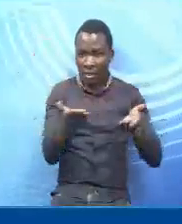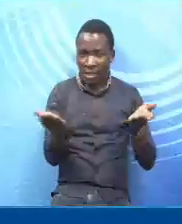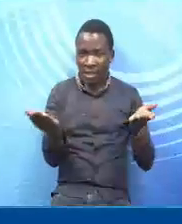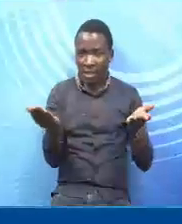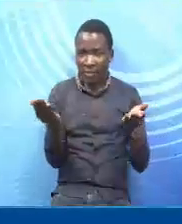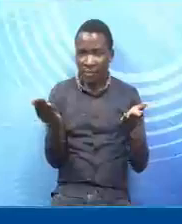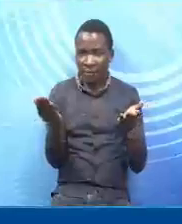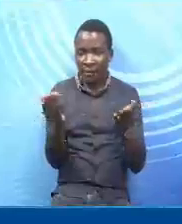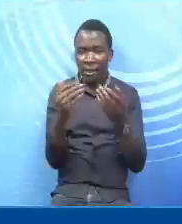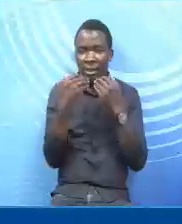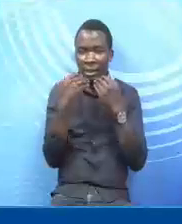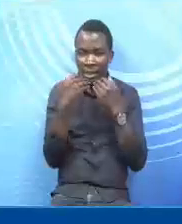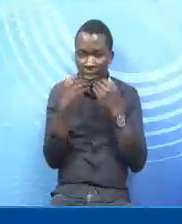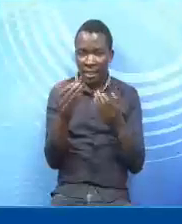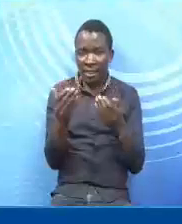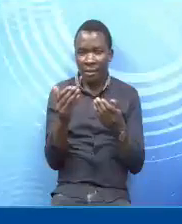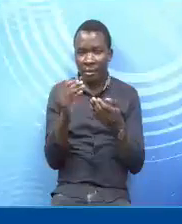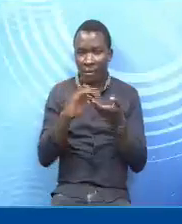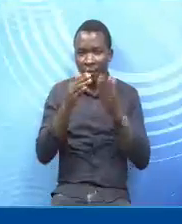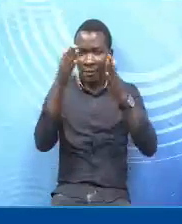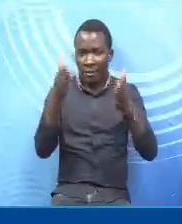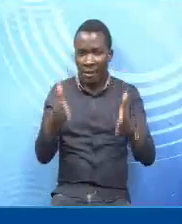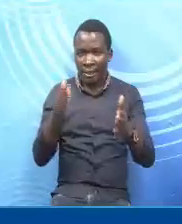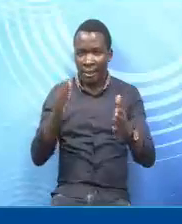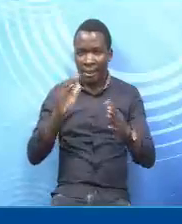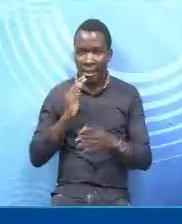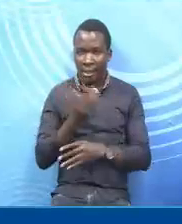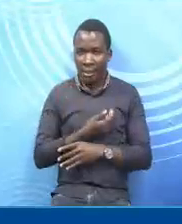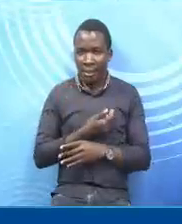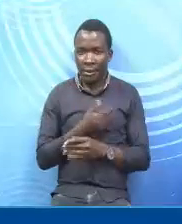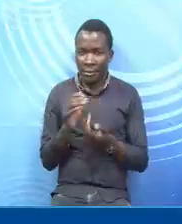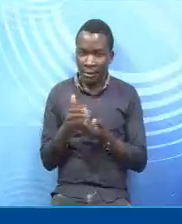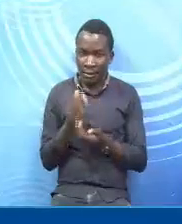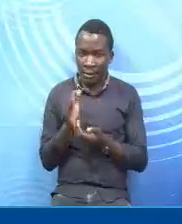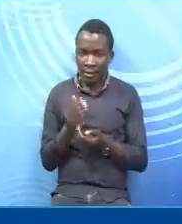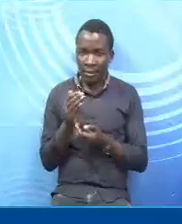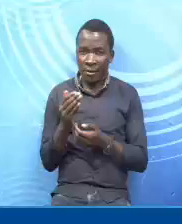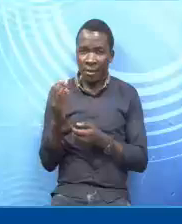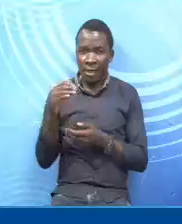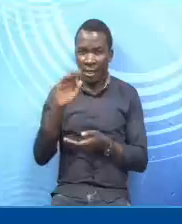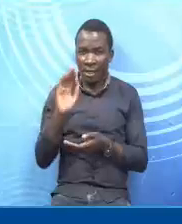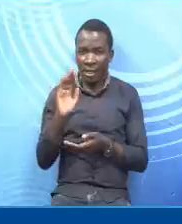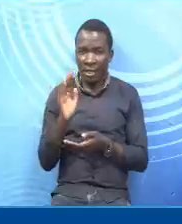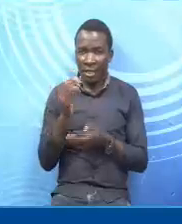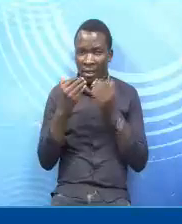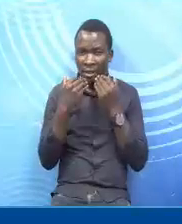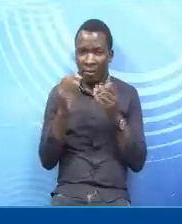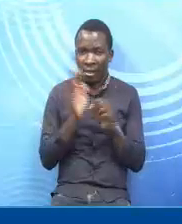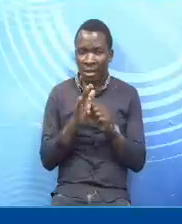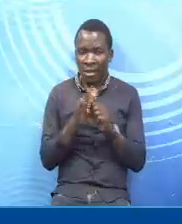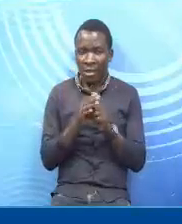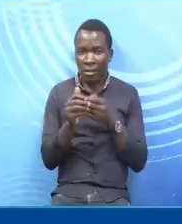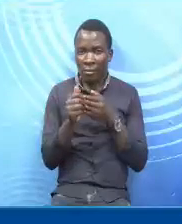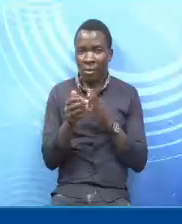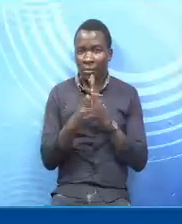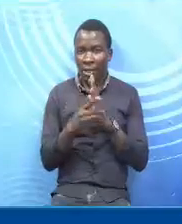nshime abafatanyabikorwa bacu batuba hafi kenshi, ariko nanashime cyane ubuyobozi bw'akarere ka